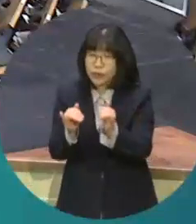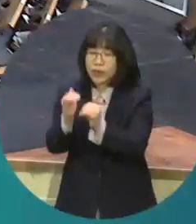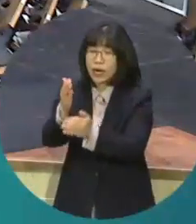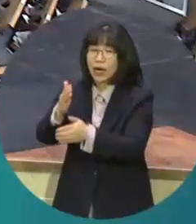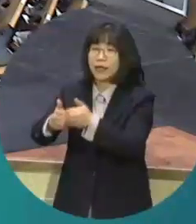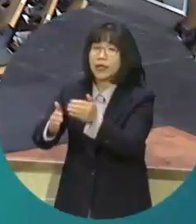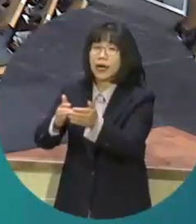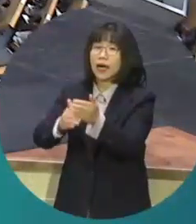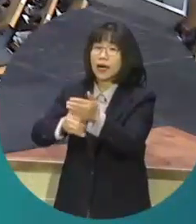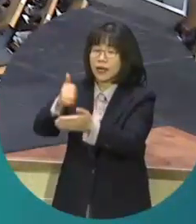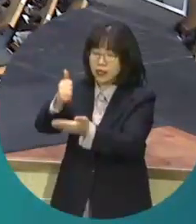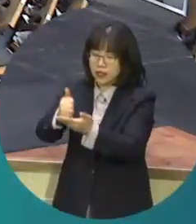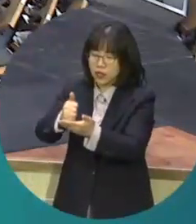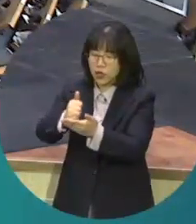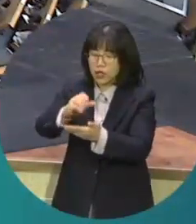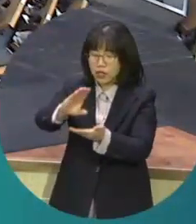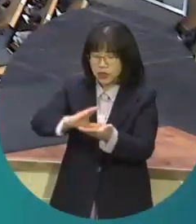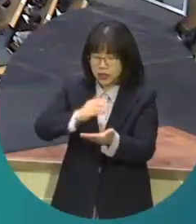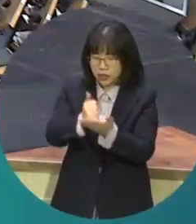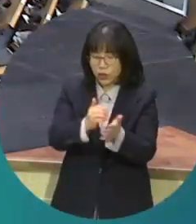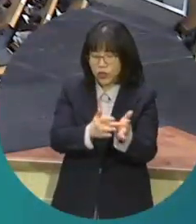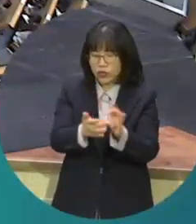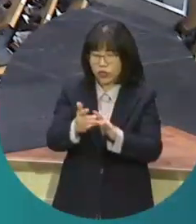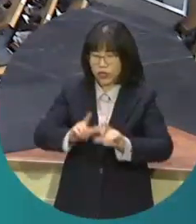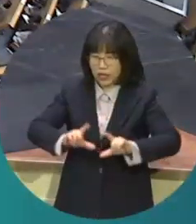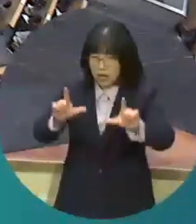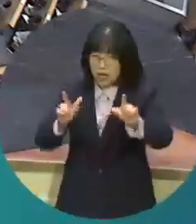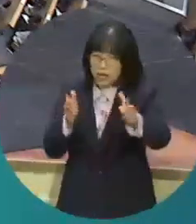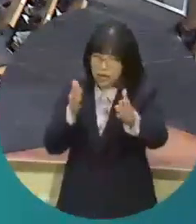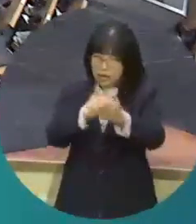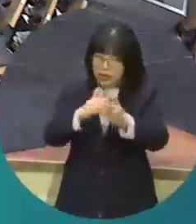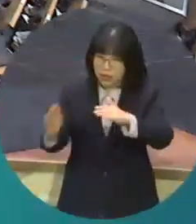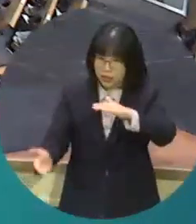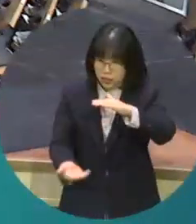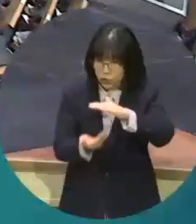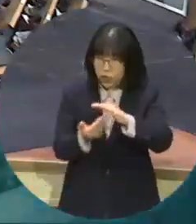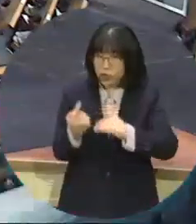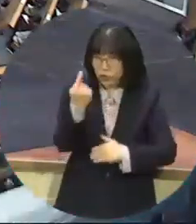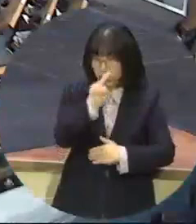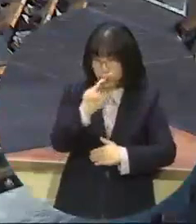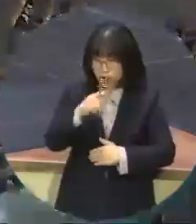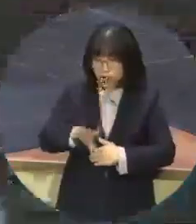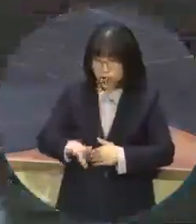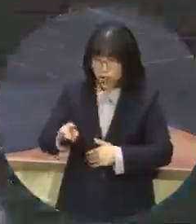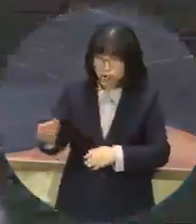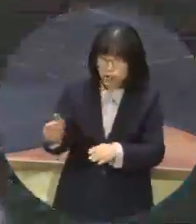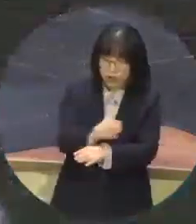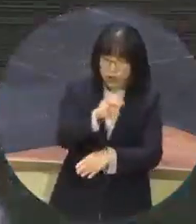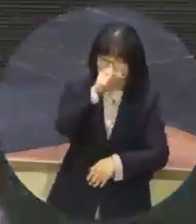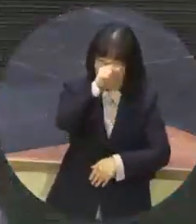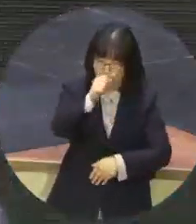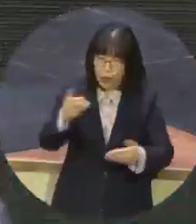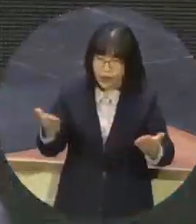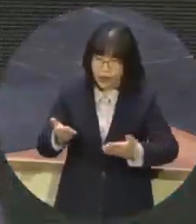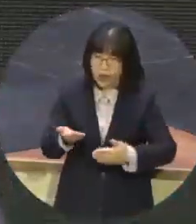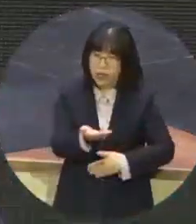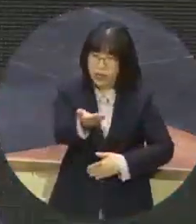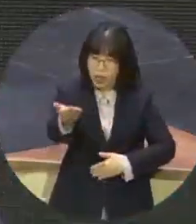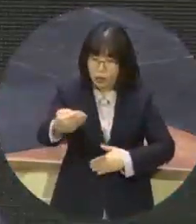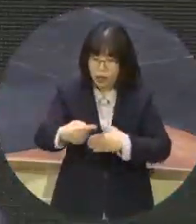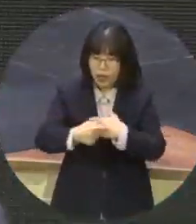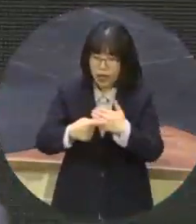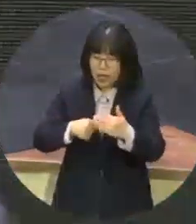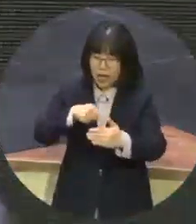날까지 이루실 줄을 우리가 확신하노라. 선한 일을 시작했잖아요. 여러분의 속에 선한